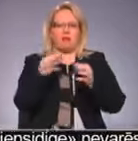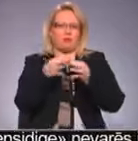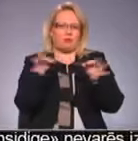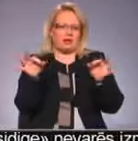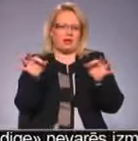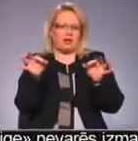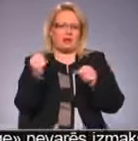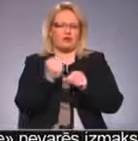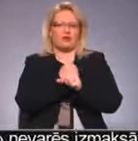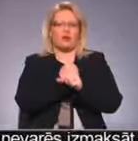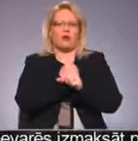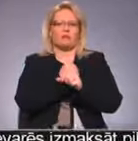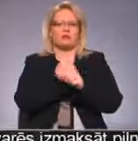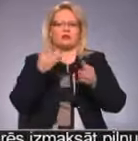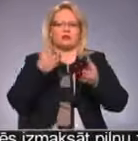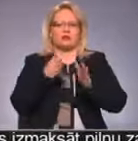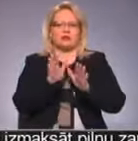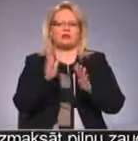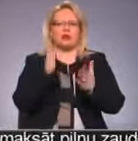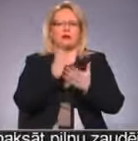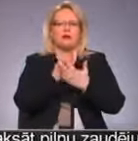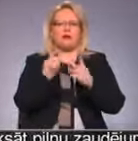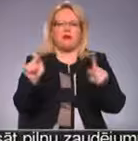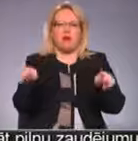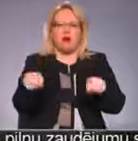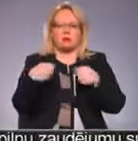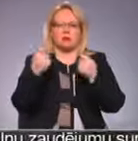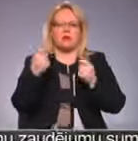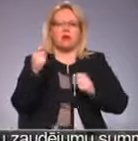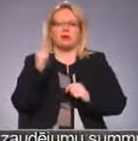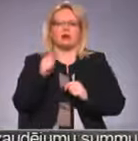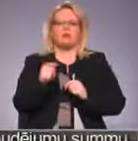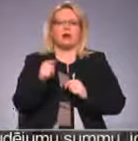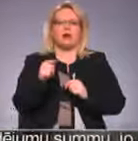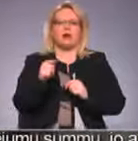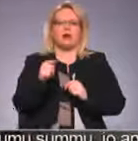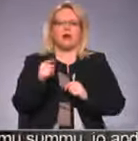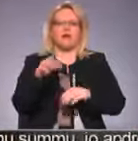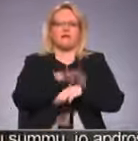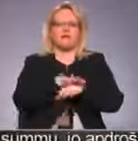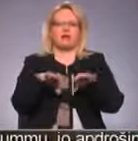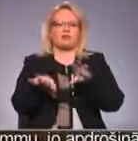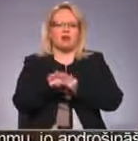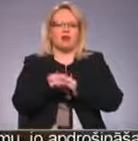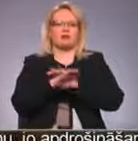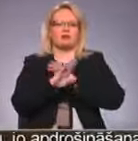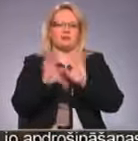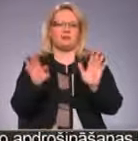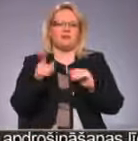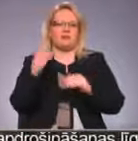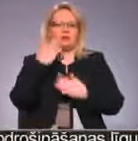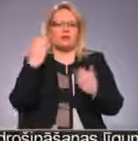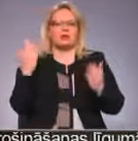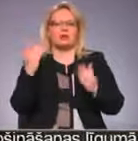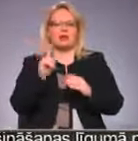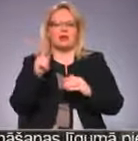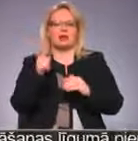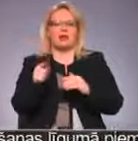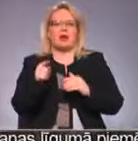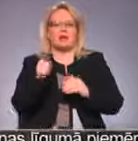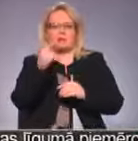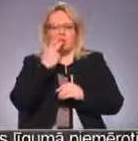viņi kopš dzimšanas jau tiek audzināti šajā te tajās važās. Viņi ir iekalti un viņi nezin, ka tā,